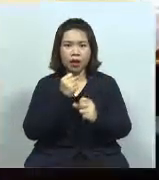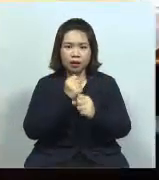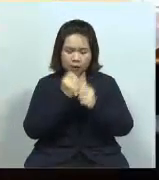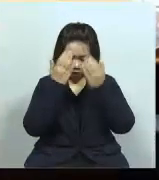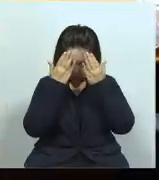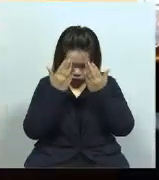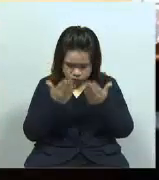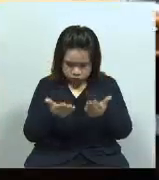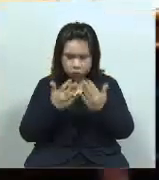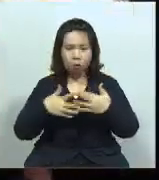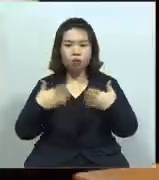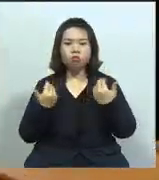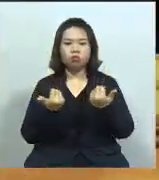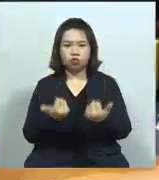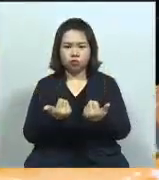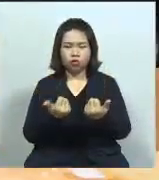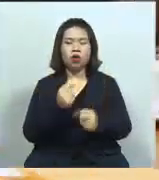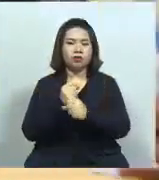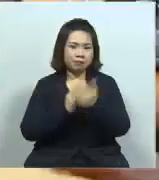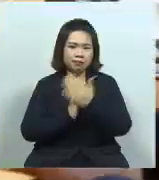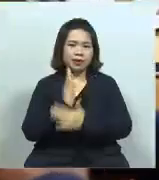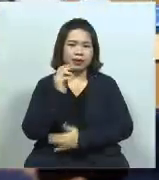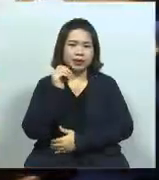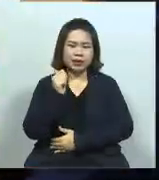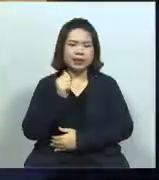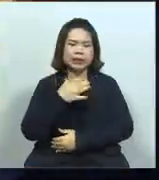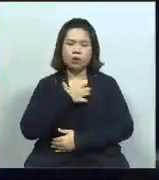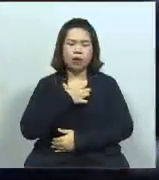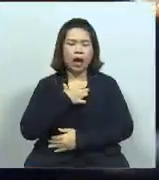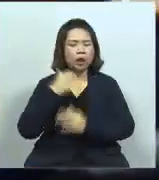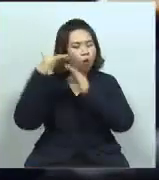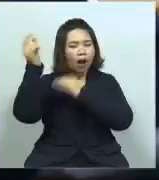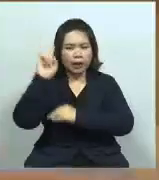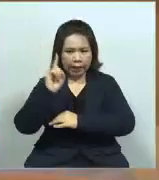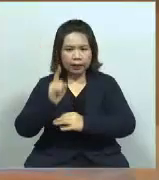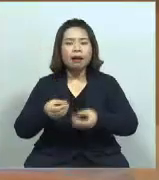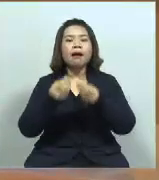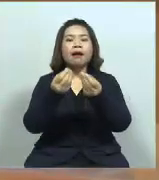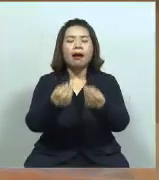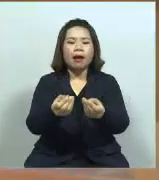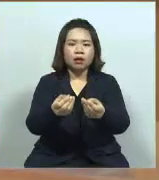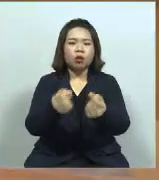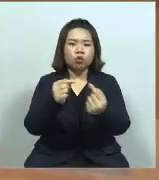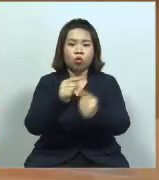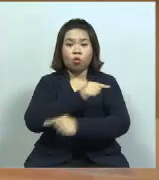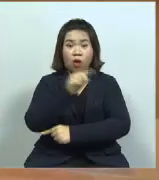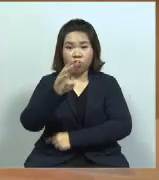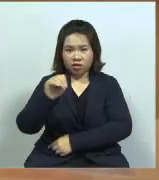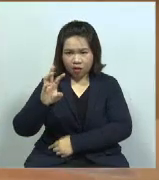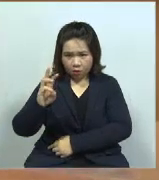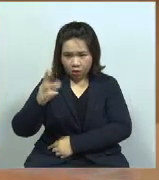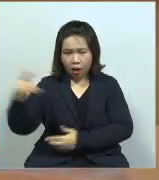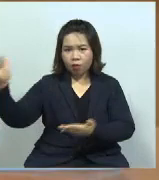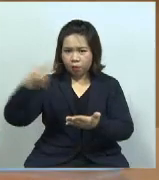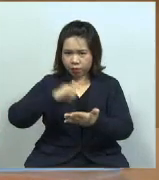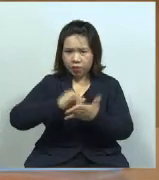พิธีฮัจญ์อย่างมีความสุขสำเร็จลุล่วงสมบูรณ์ตามความตั้งใจตลอดระยะเวลา46วันและกลับมาอย่างป